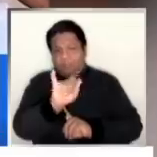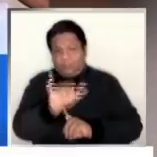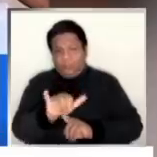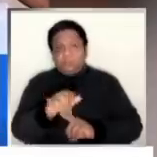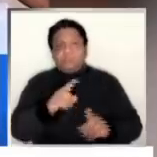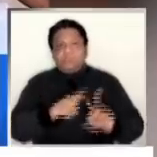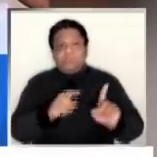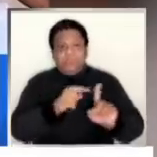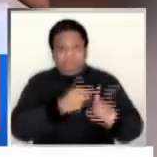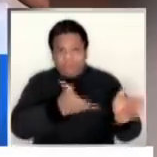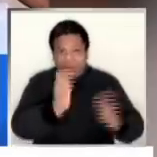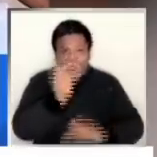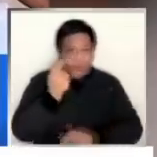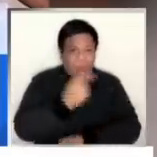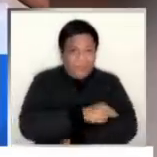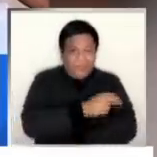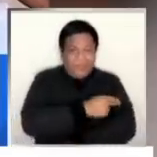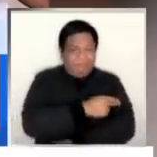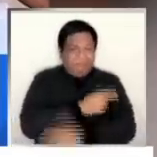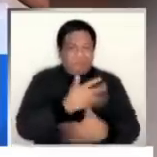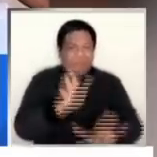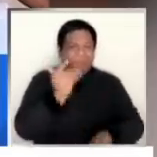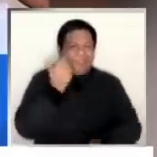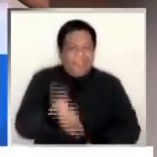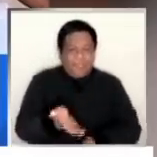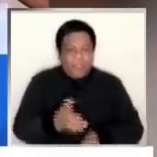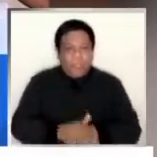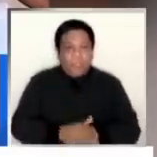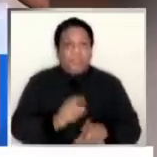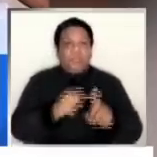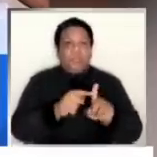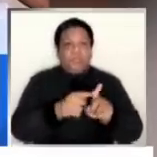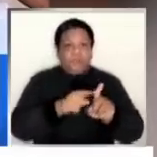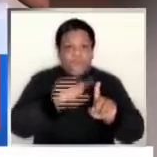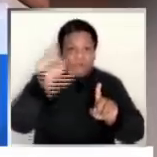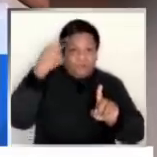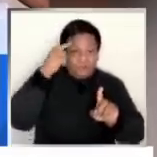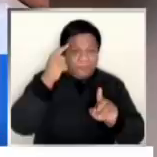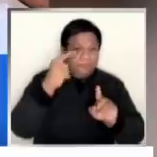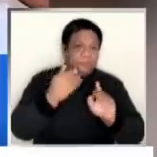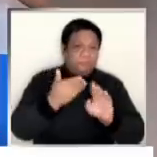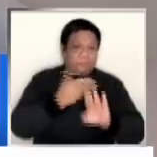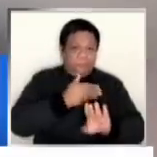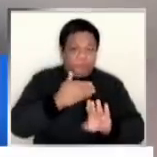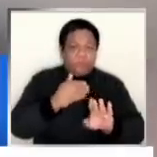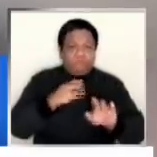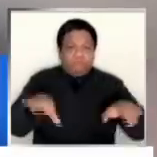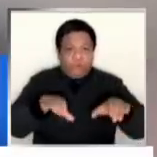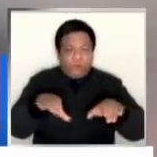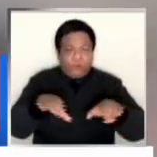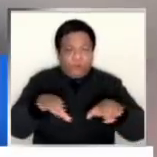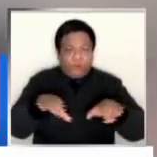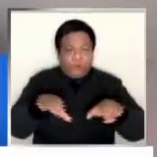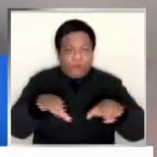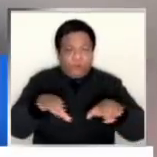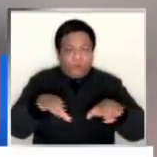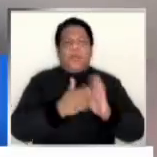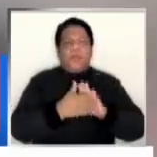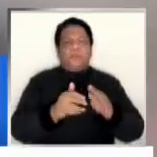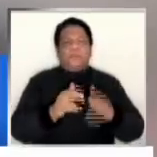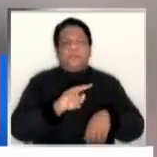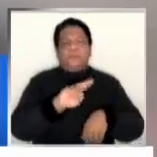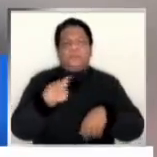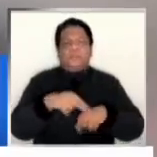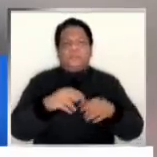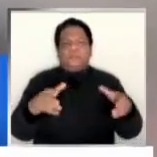arrival. Bago manungkulan sa gobyerno, naging chair din ng Capiz chapter ng National Union of Journalists of the Philippines si Heredia.